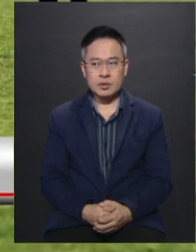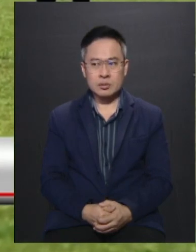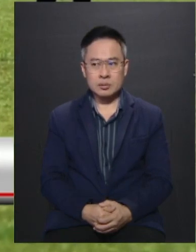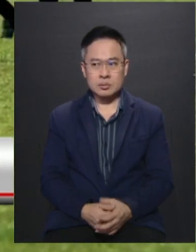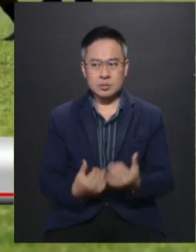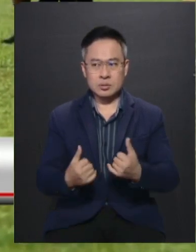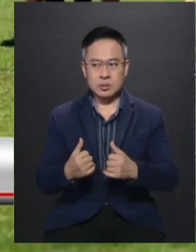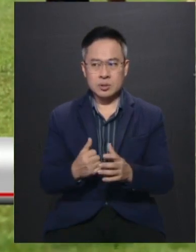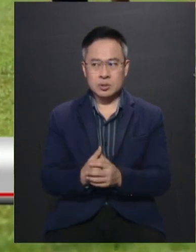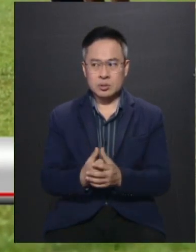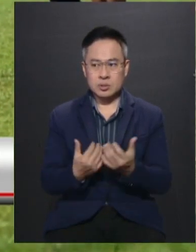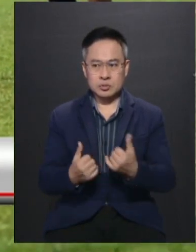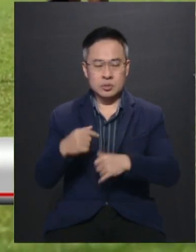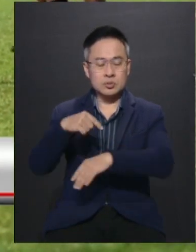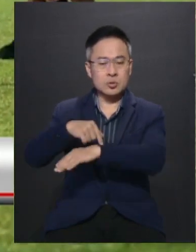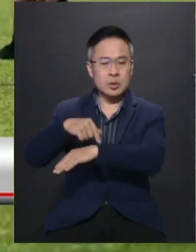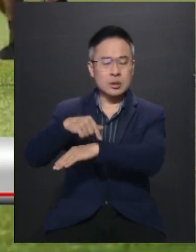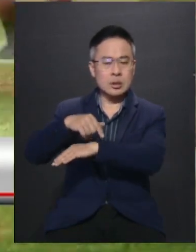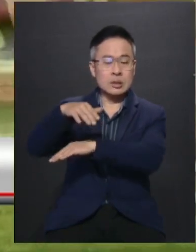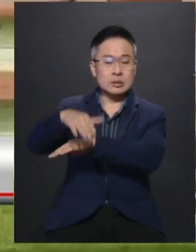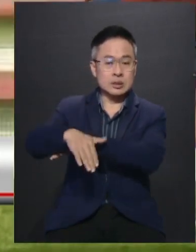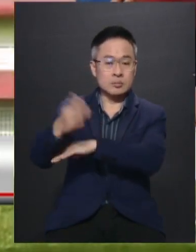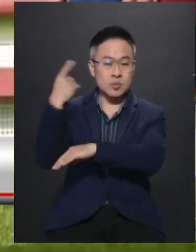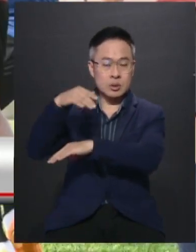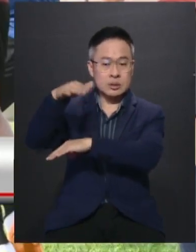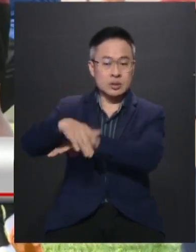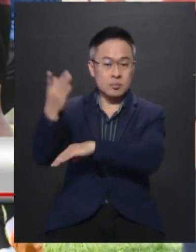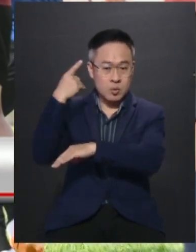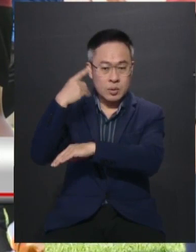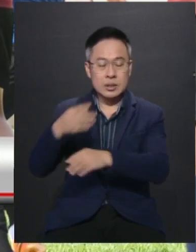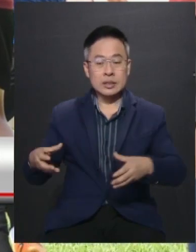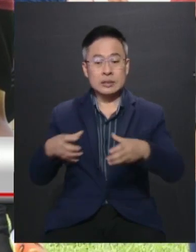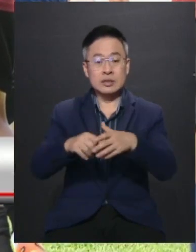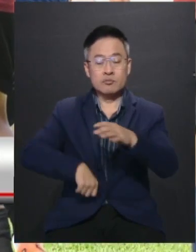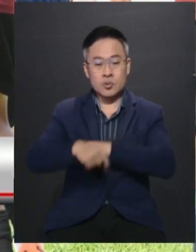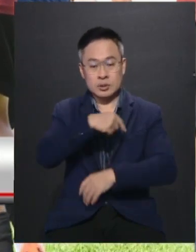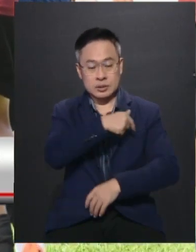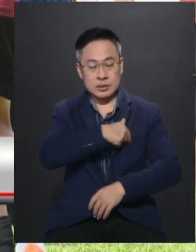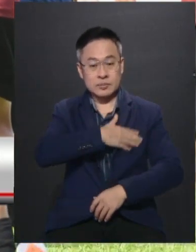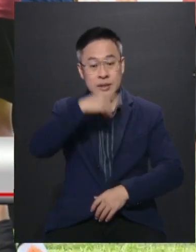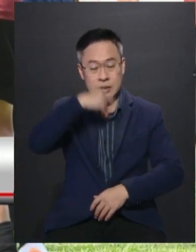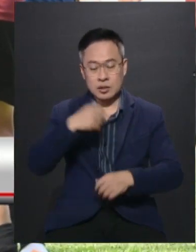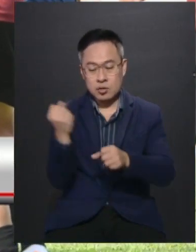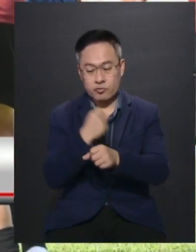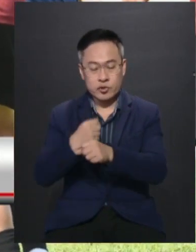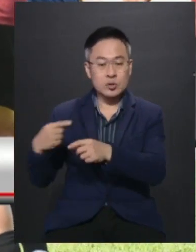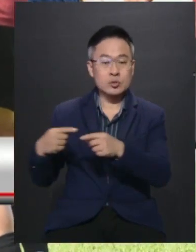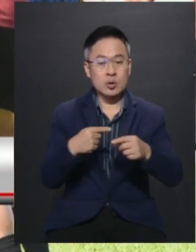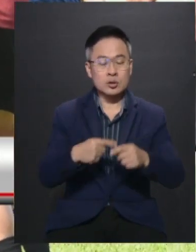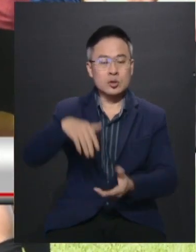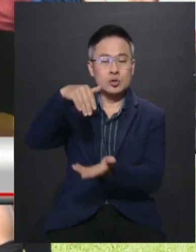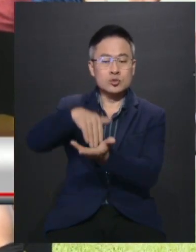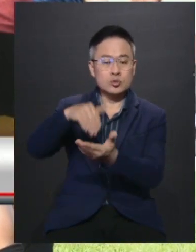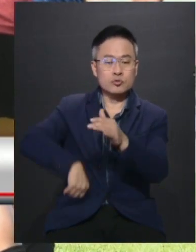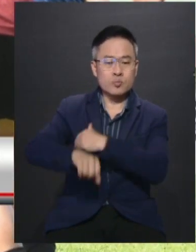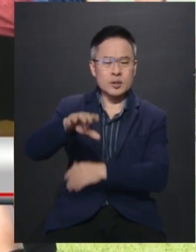านนี้นะคะทัพช้างศึกชุด4เกมก็ลงทำการฝึกซ้อมต่อเนื่องที่ EDC Stadium ในกรุงพนมเปญเพื่อเ